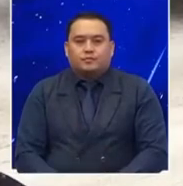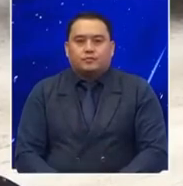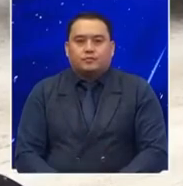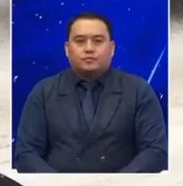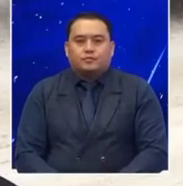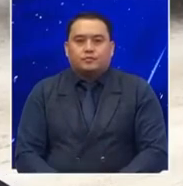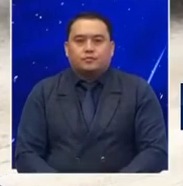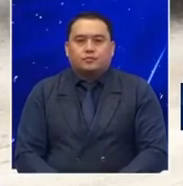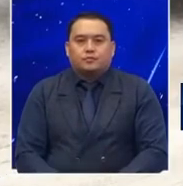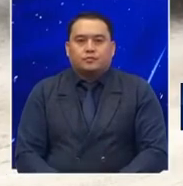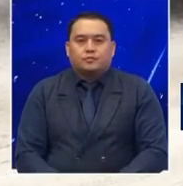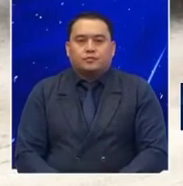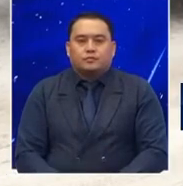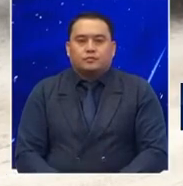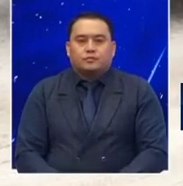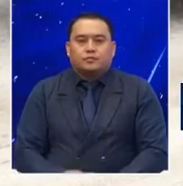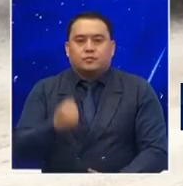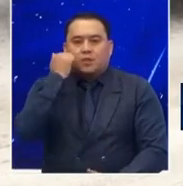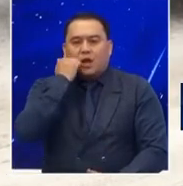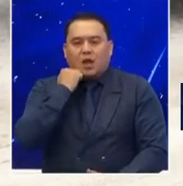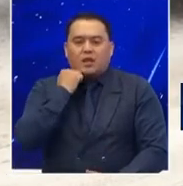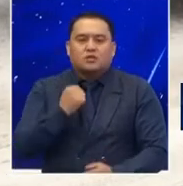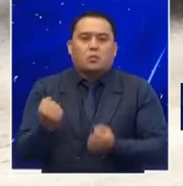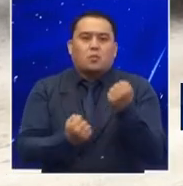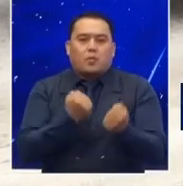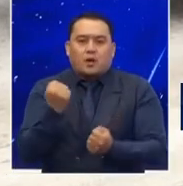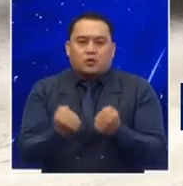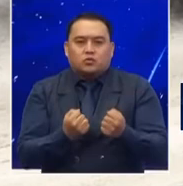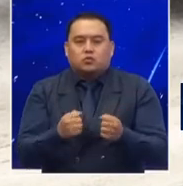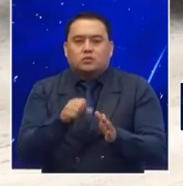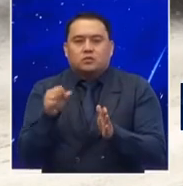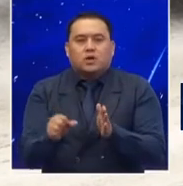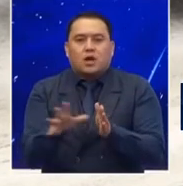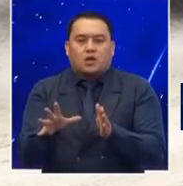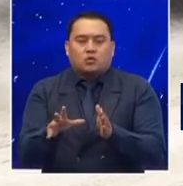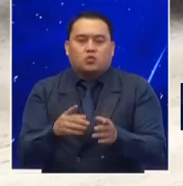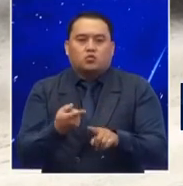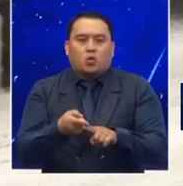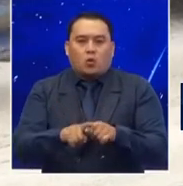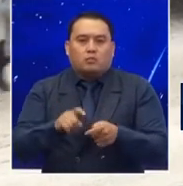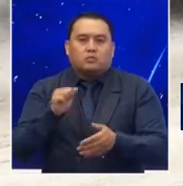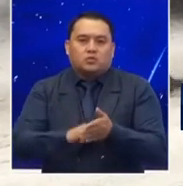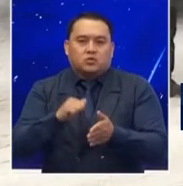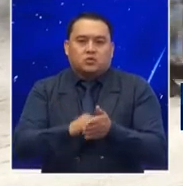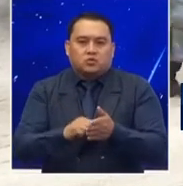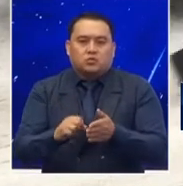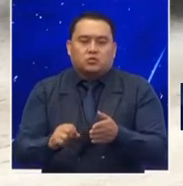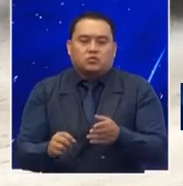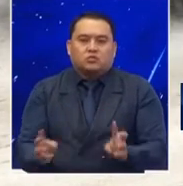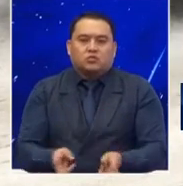біз енді өз ескіру себебіне байланысты автокөліктер енді қазір ескі ғой. Сол себепті жанат, одан